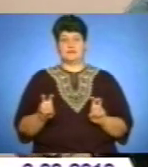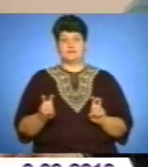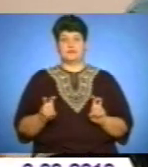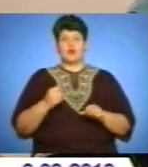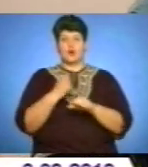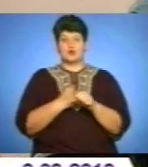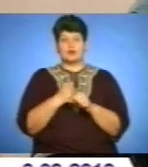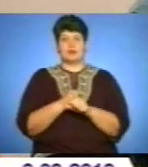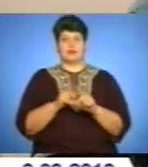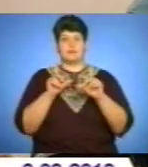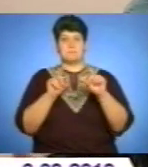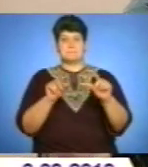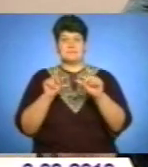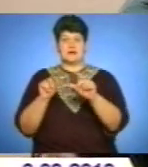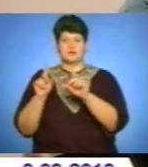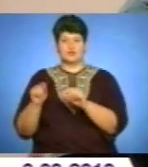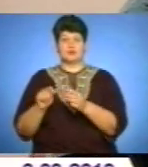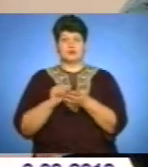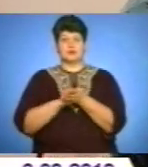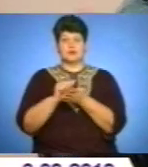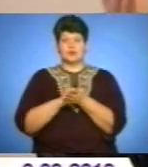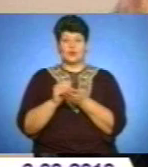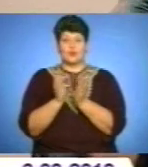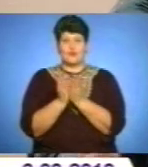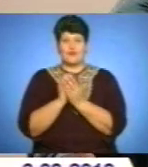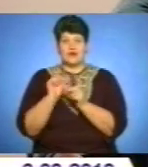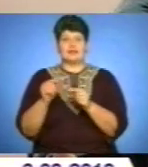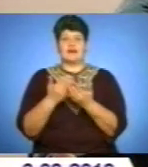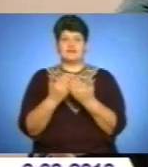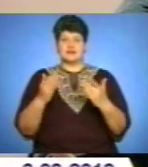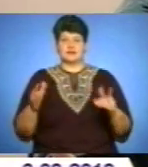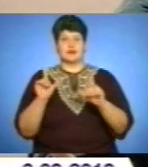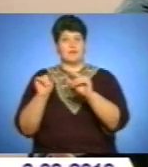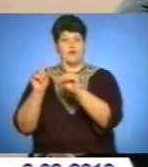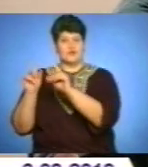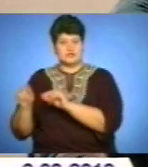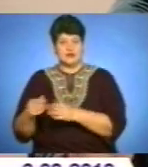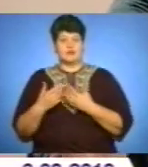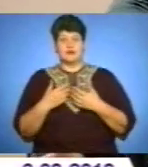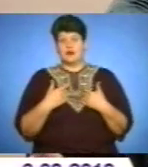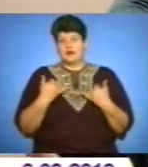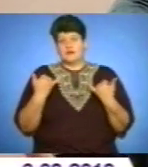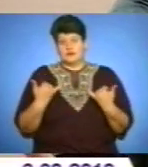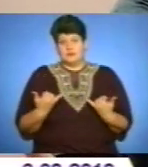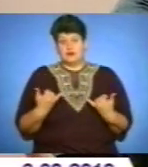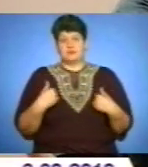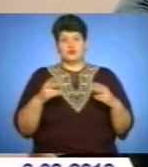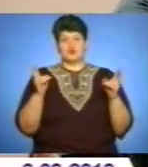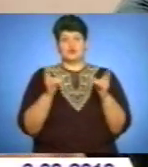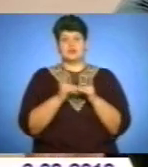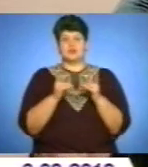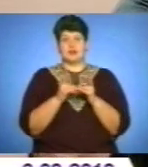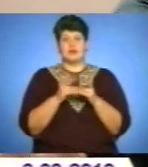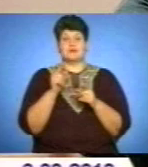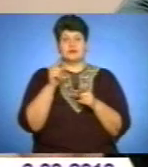Розробили маршрути, опублікували, на виставки повозили. І тепер ми їх зустрічаємо, ці всі